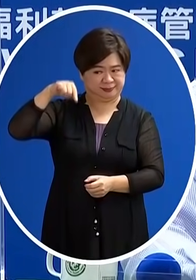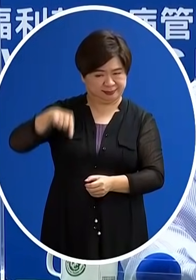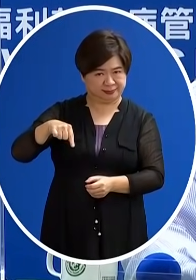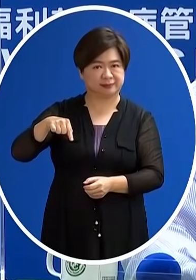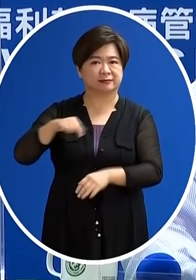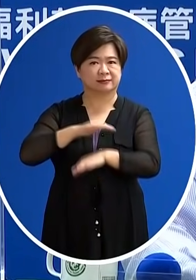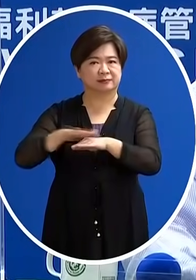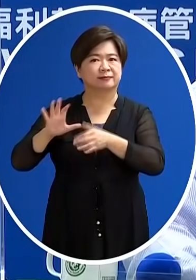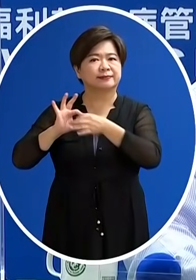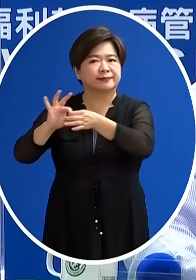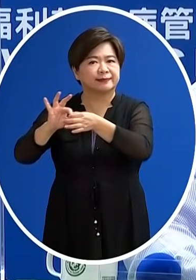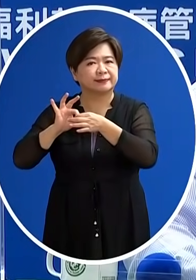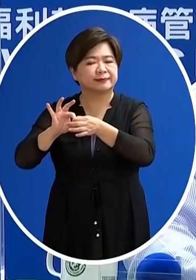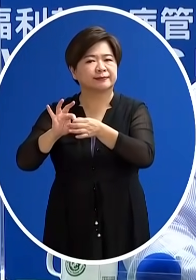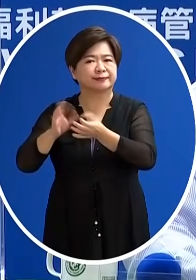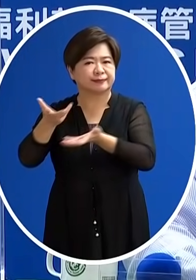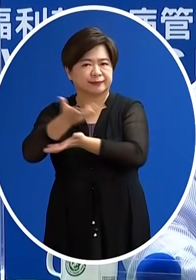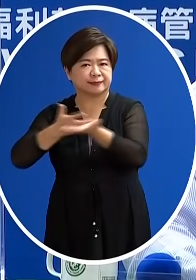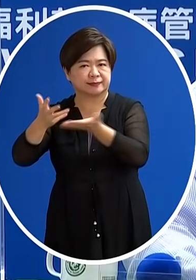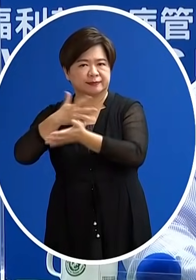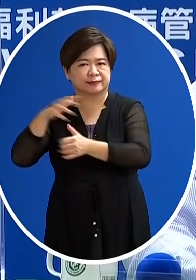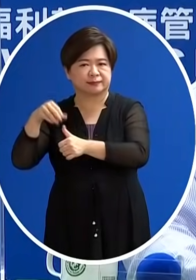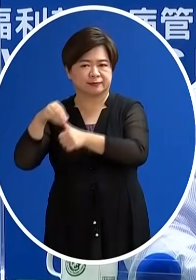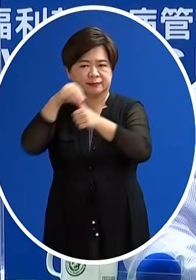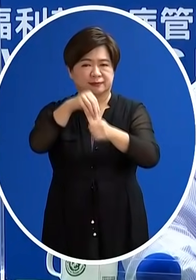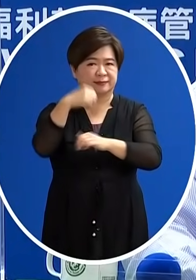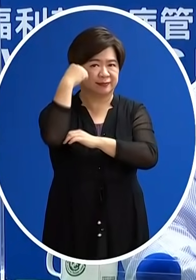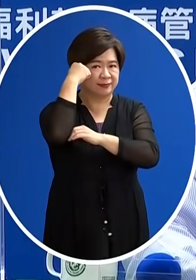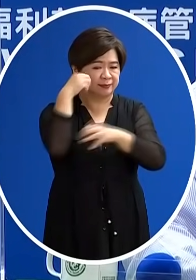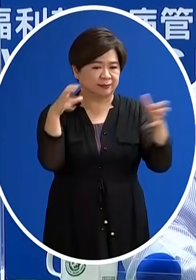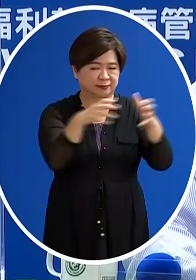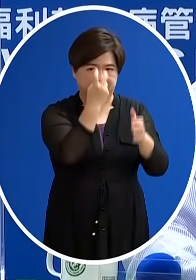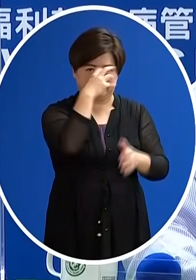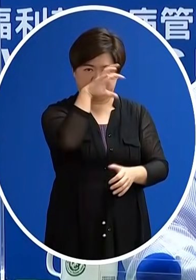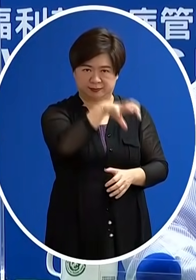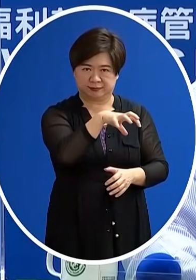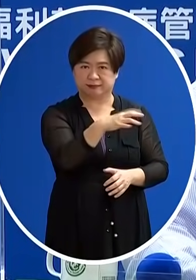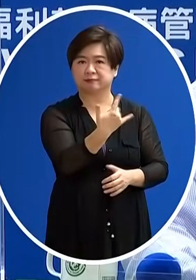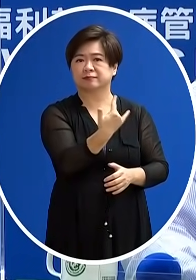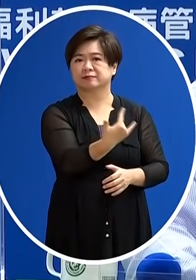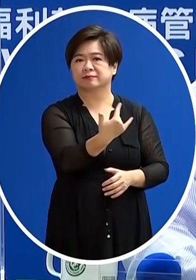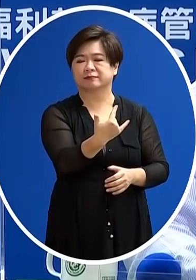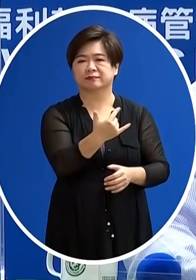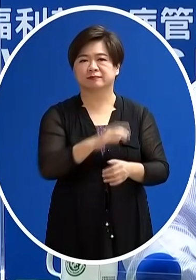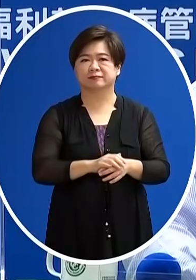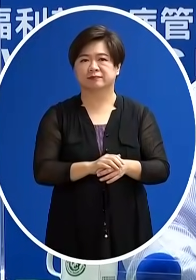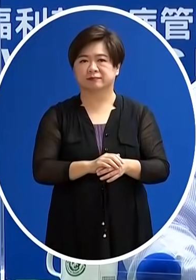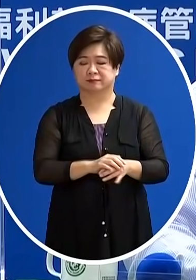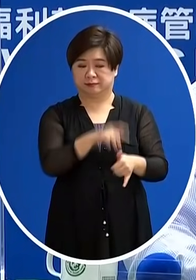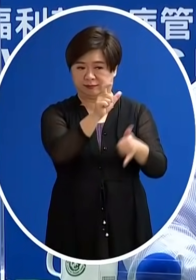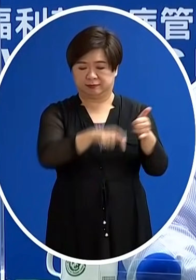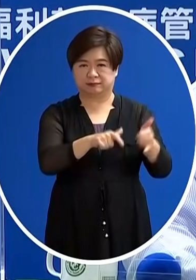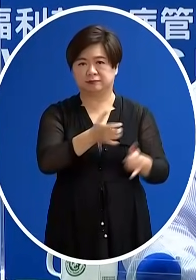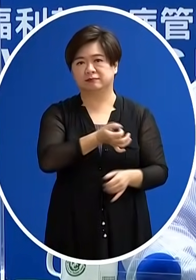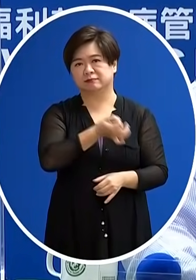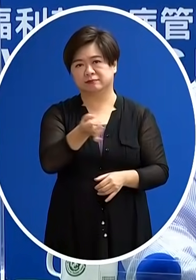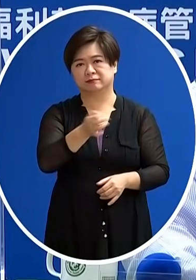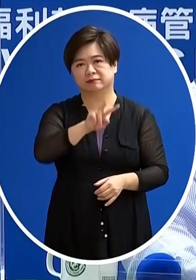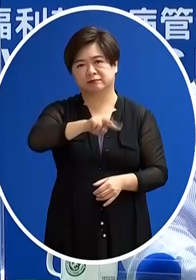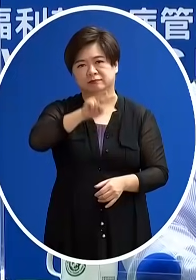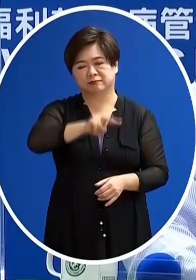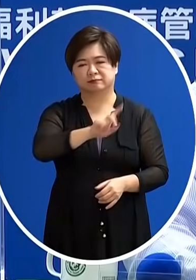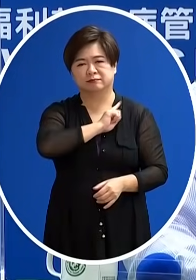的一个联络。好，那入住到我们的集中检疫所，我们每日哈每人收新台币2000元